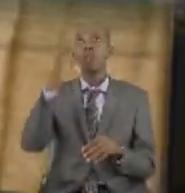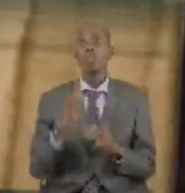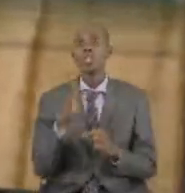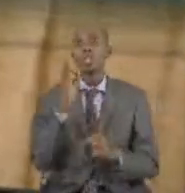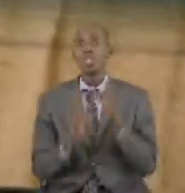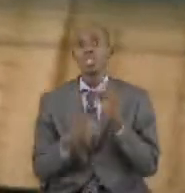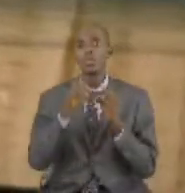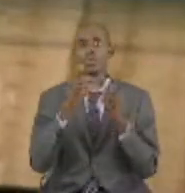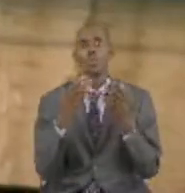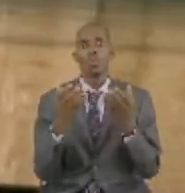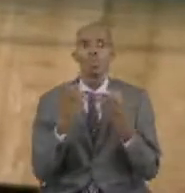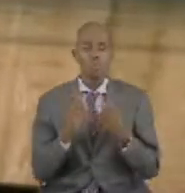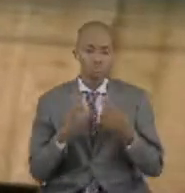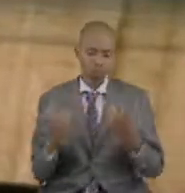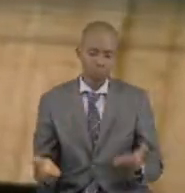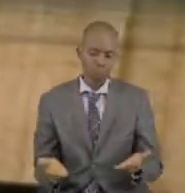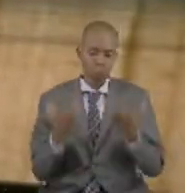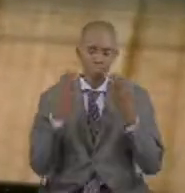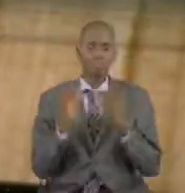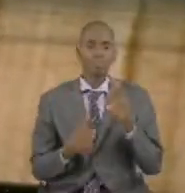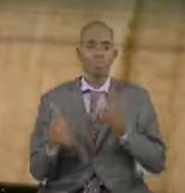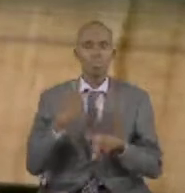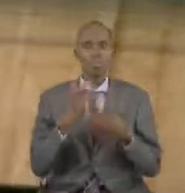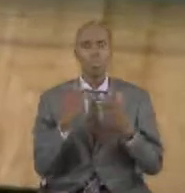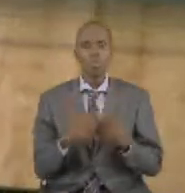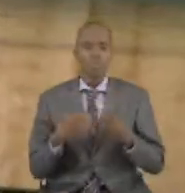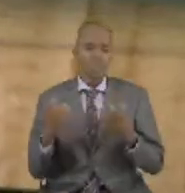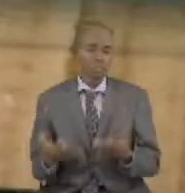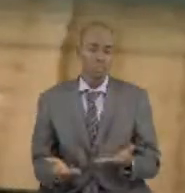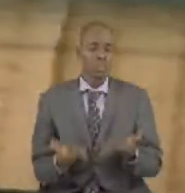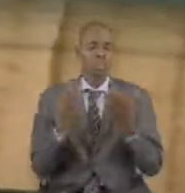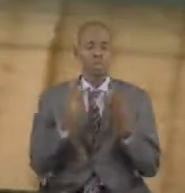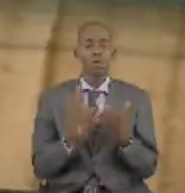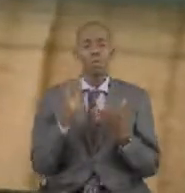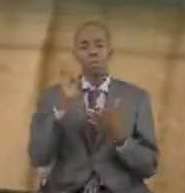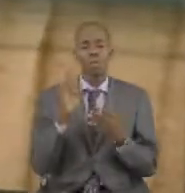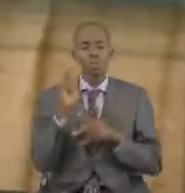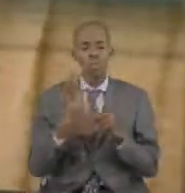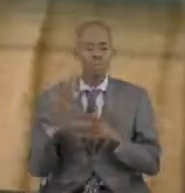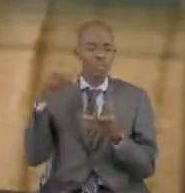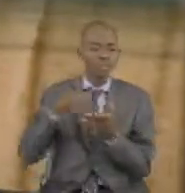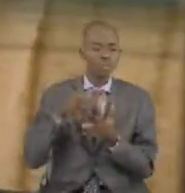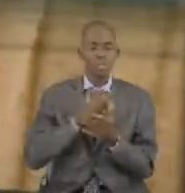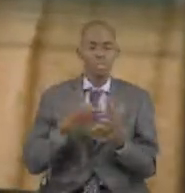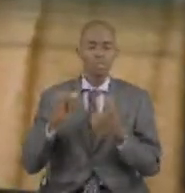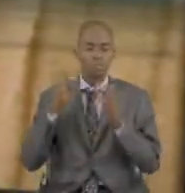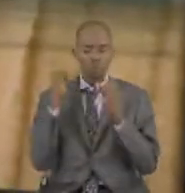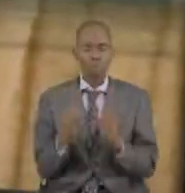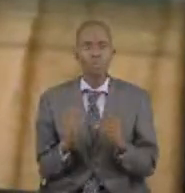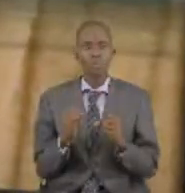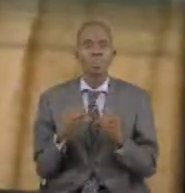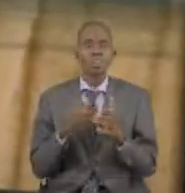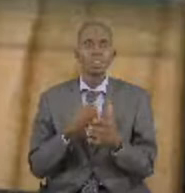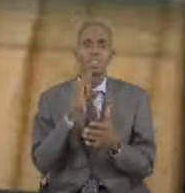voulez élevé les gens si vous voulez amener les gens à trouver si vous voulez amener les gens à rester fermes ap